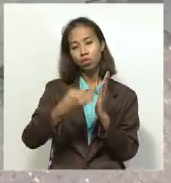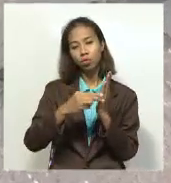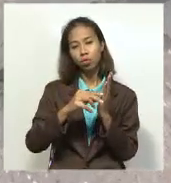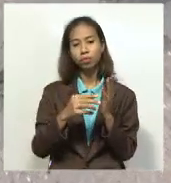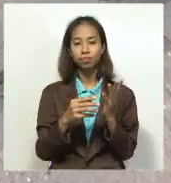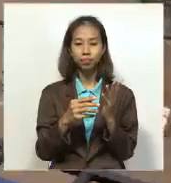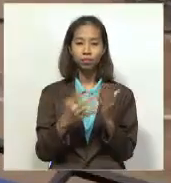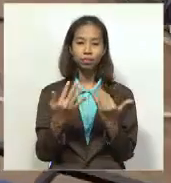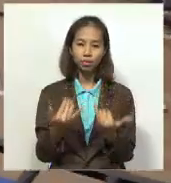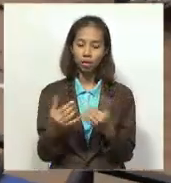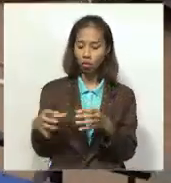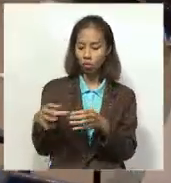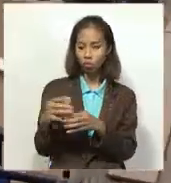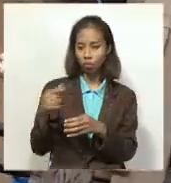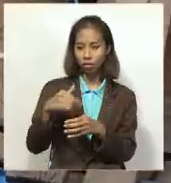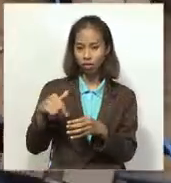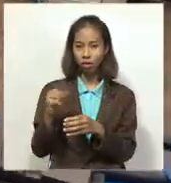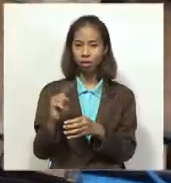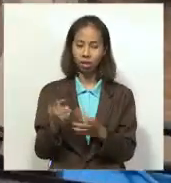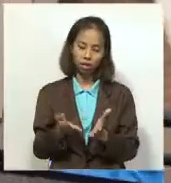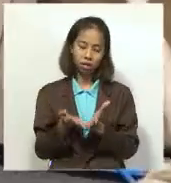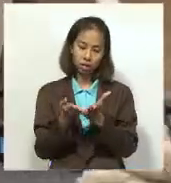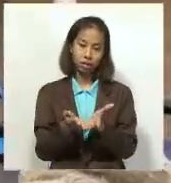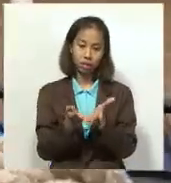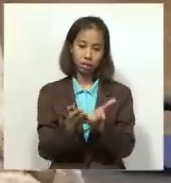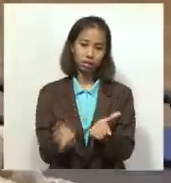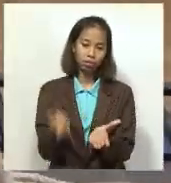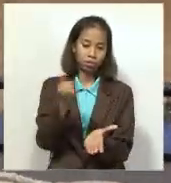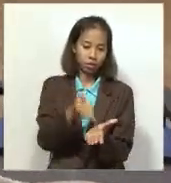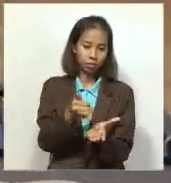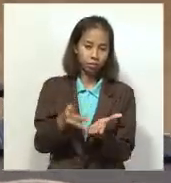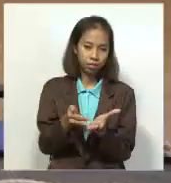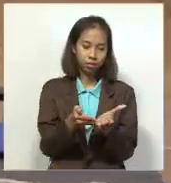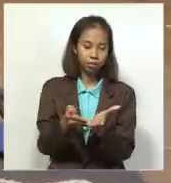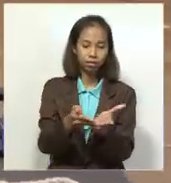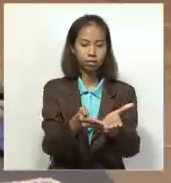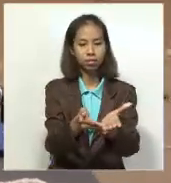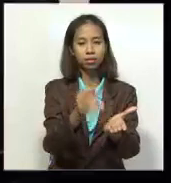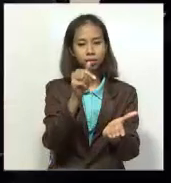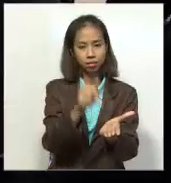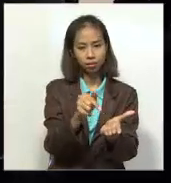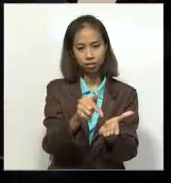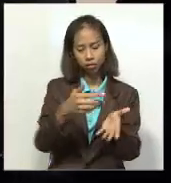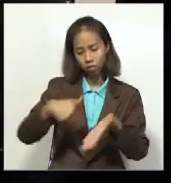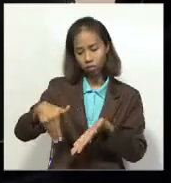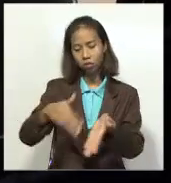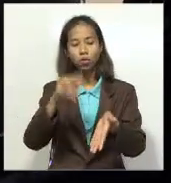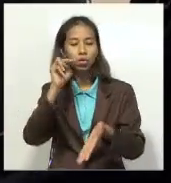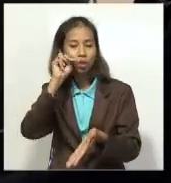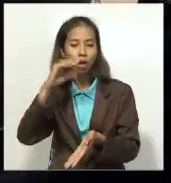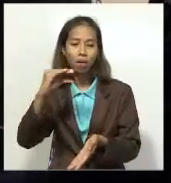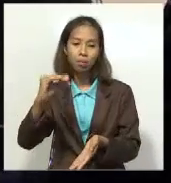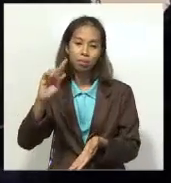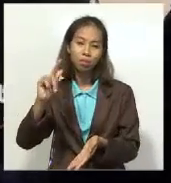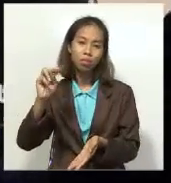ตวิเศษพร้อมคณะก็ลงเรือของหน่วยเรือรักษาความสงบเรียบร้อยไปตามลำน้ำโขงสถานีเรือหนองคายไปเมื่อวาน